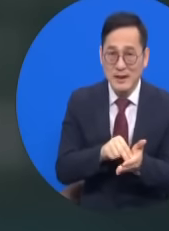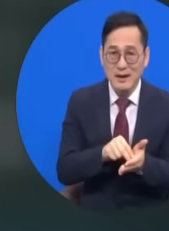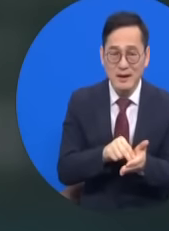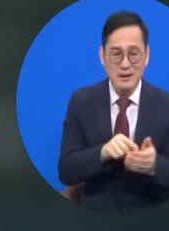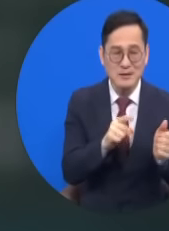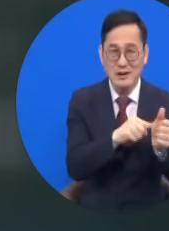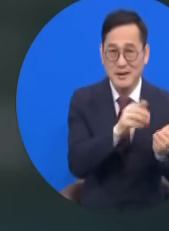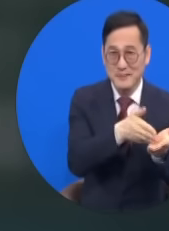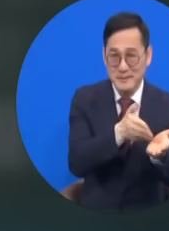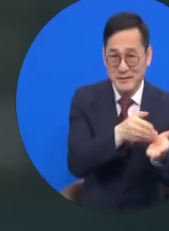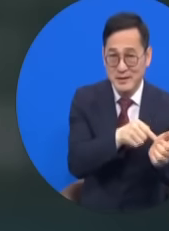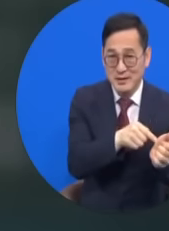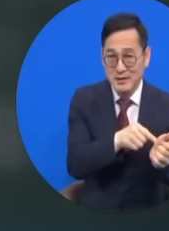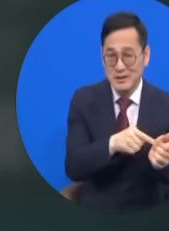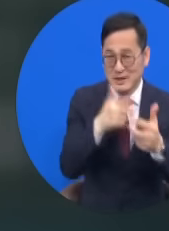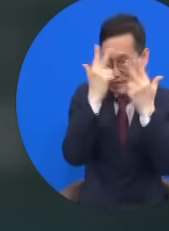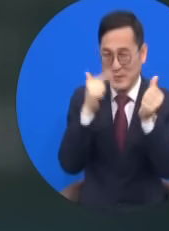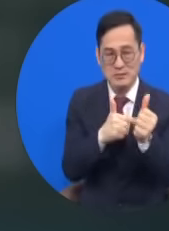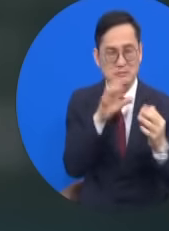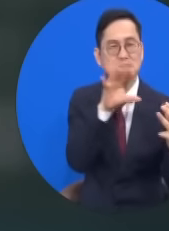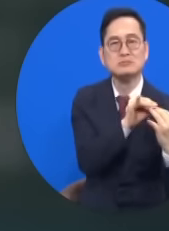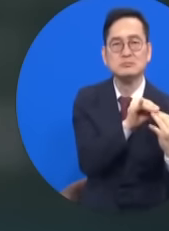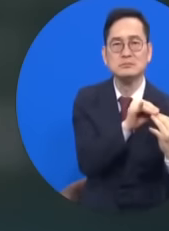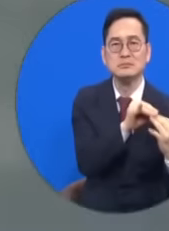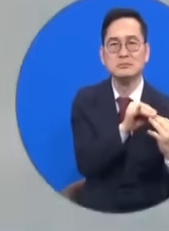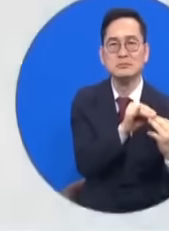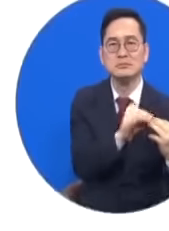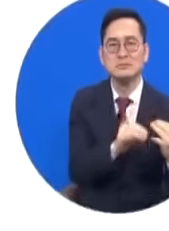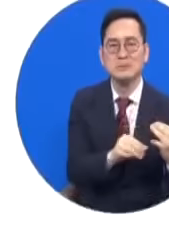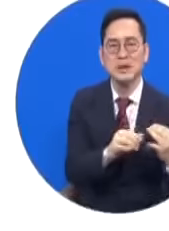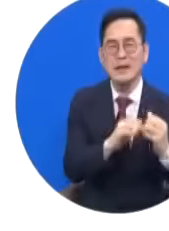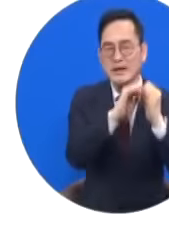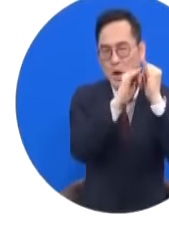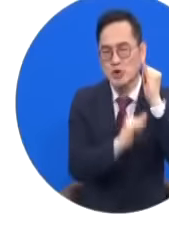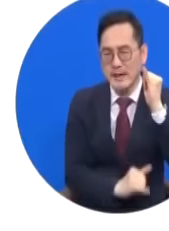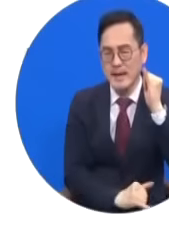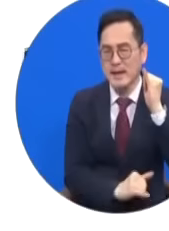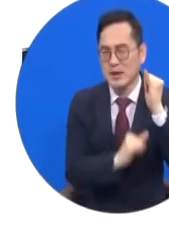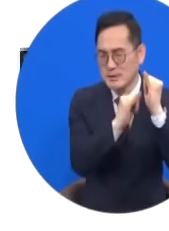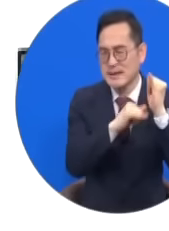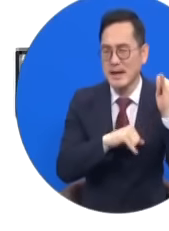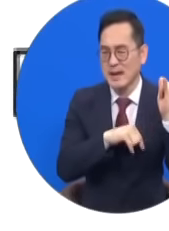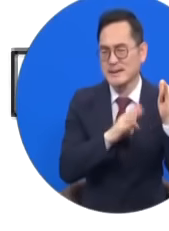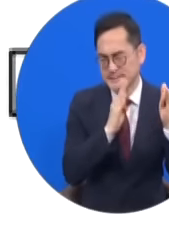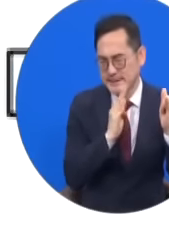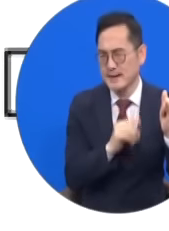듯한 얘기를 글을 남겼습니다. 역사적 진실에 눈 감지 말아야 한다.